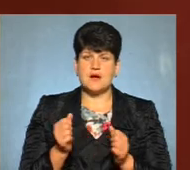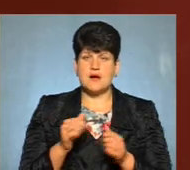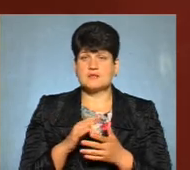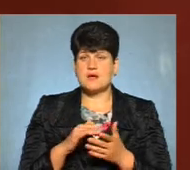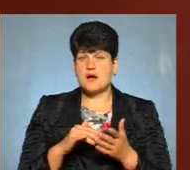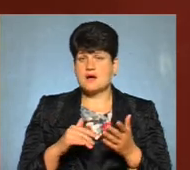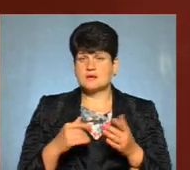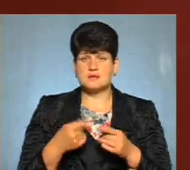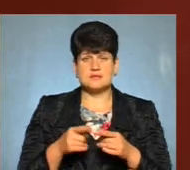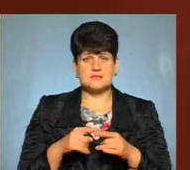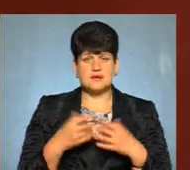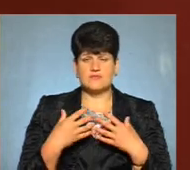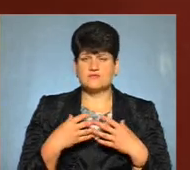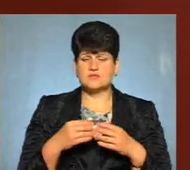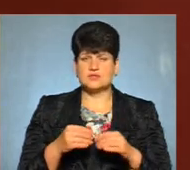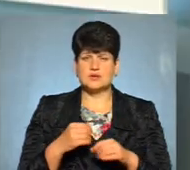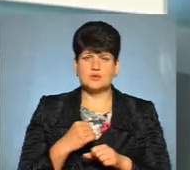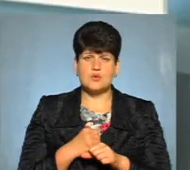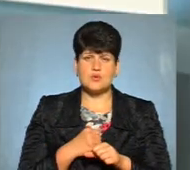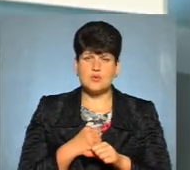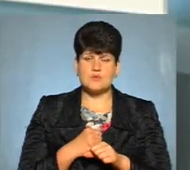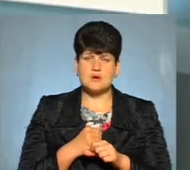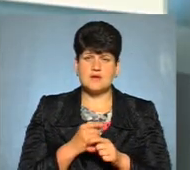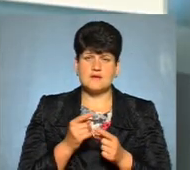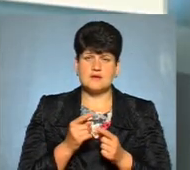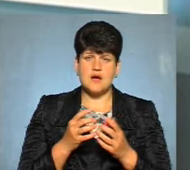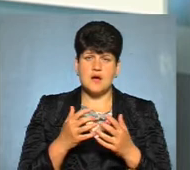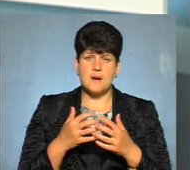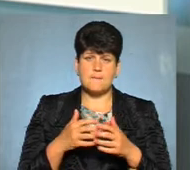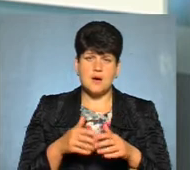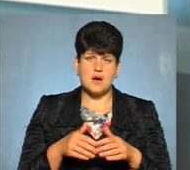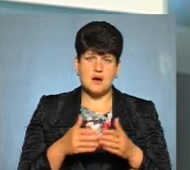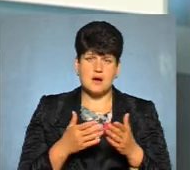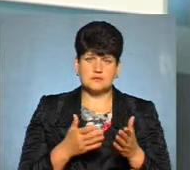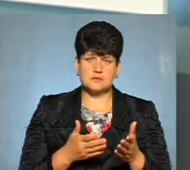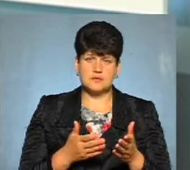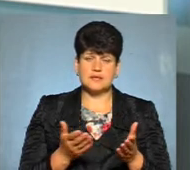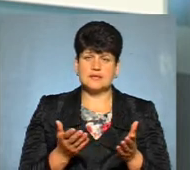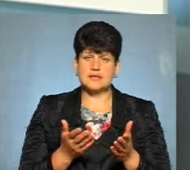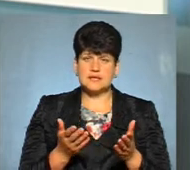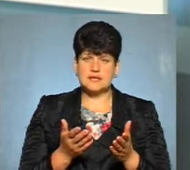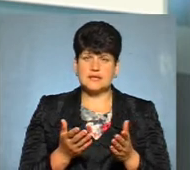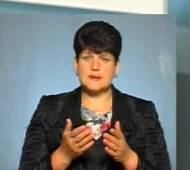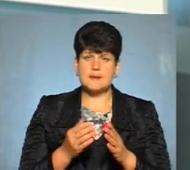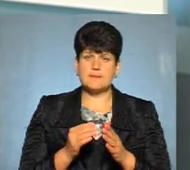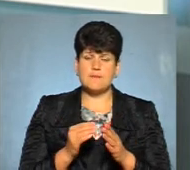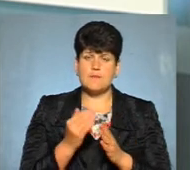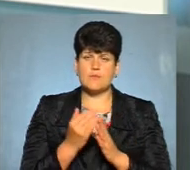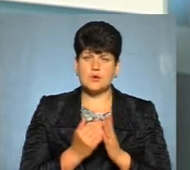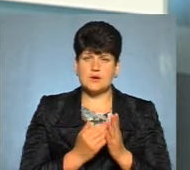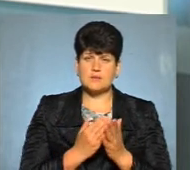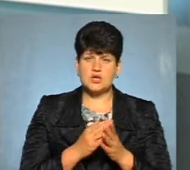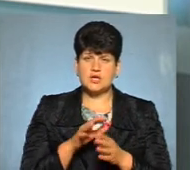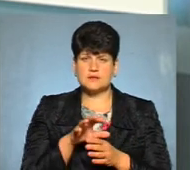це вже здійснює власне відповідний апарат, який відповідно програмується, який